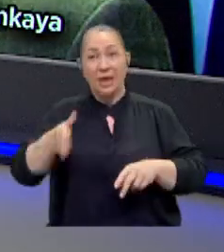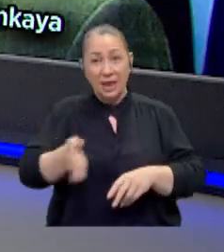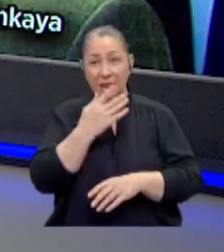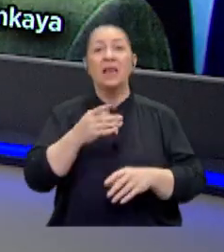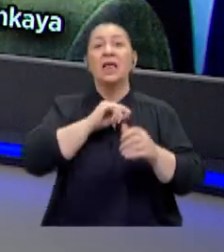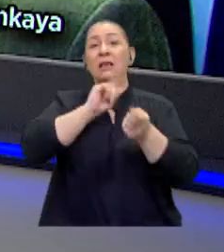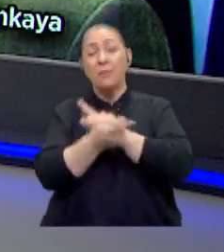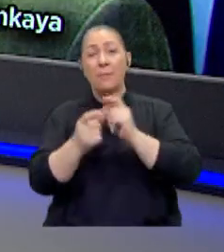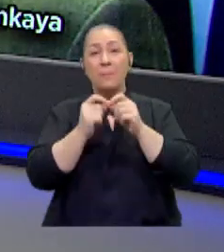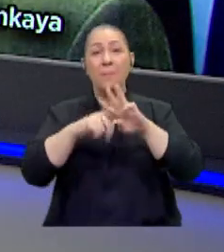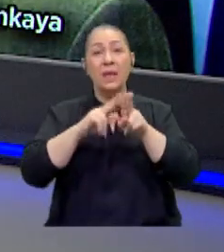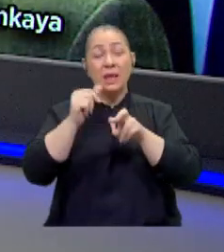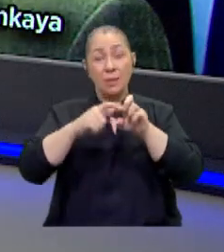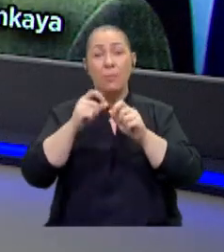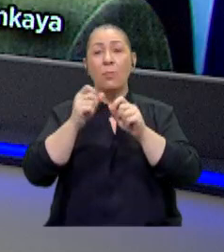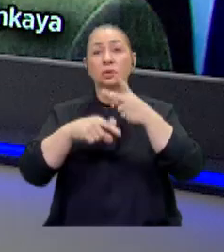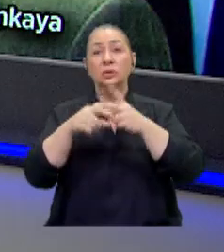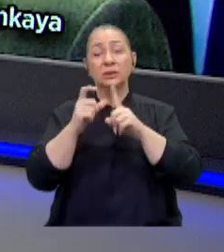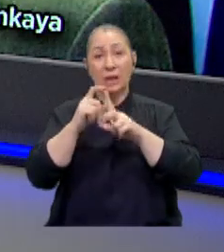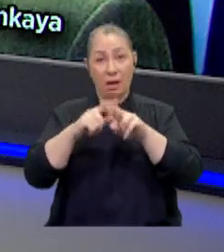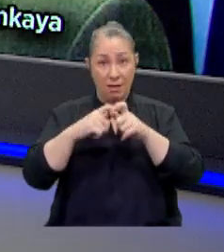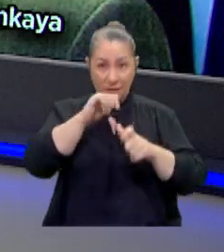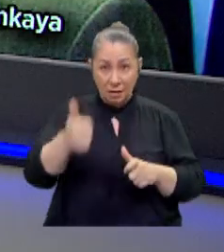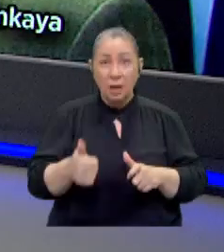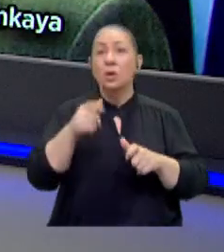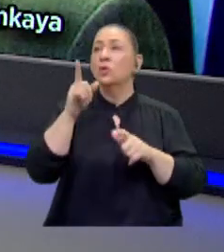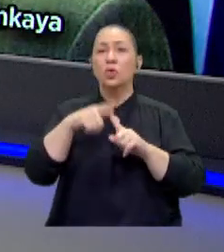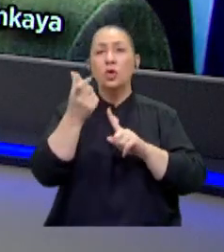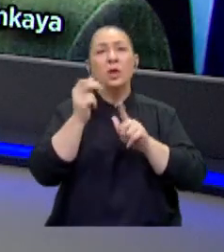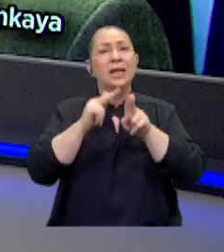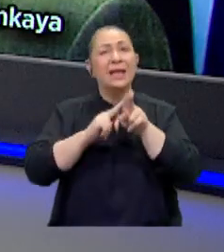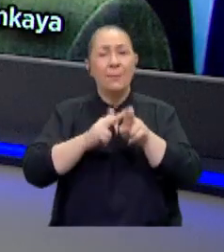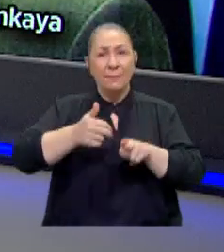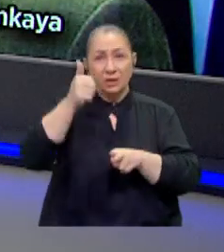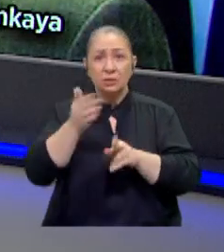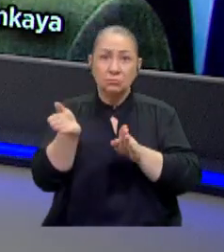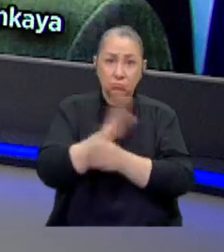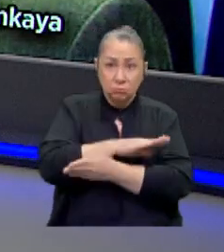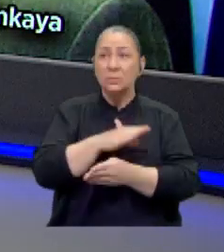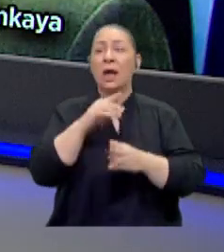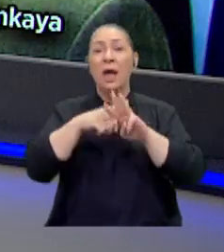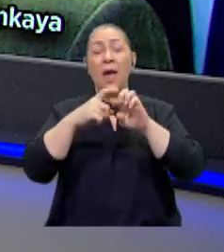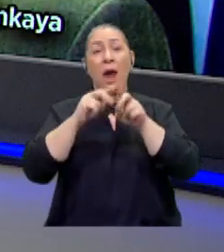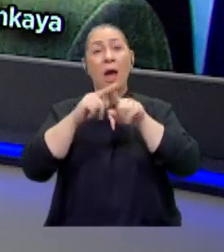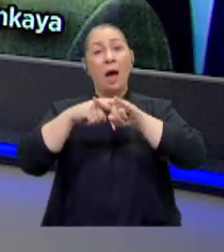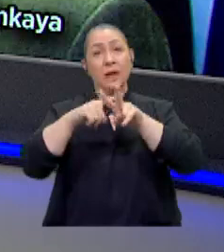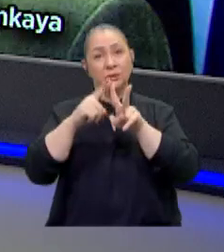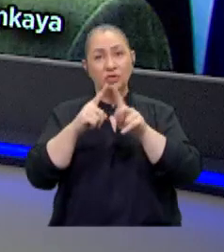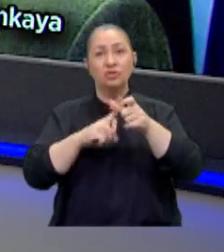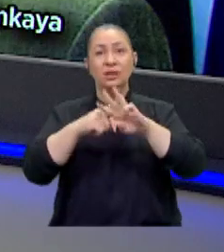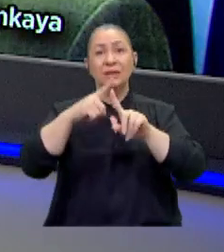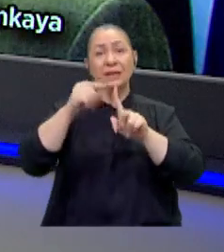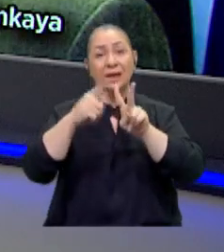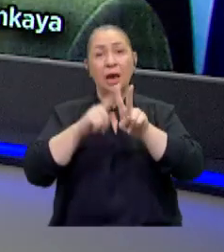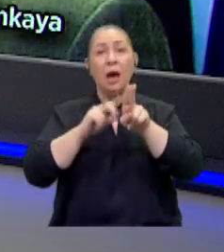Bekir Bozdağ geldi. TÜİK Başkanı Sait Erdal Dinçer de görevinden alındı, yerine Erhan Çetinkaya getirildi. Tüm